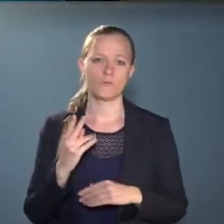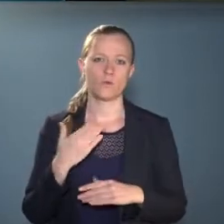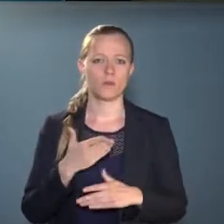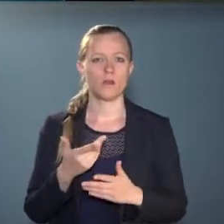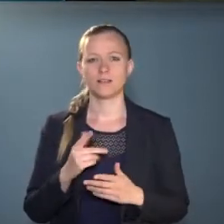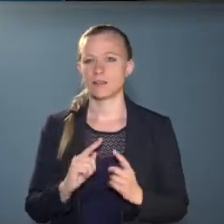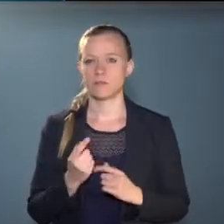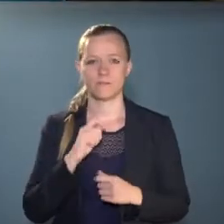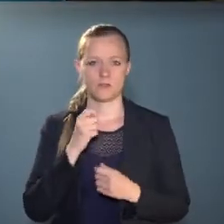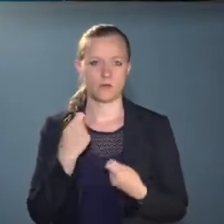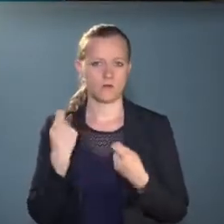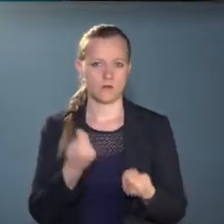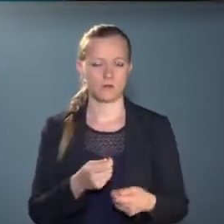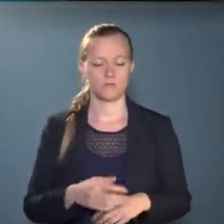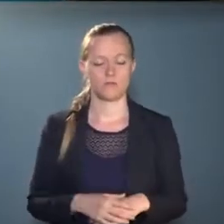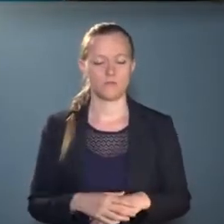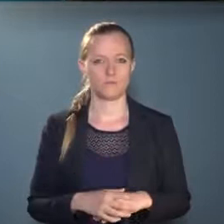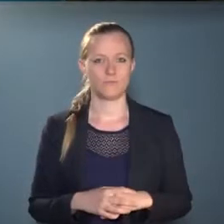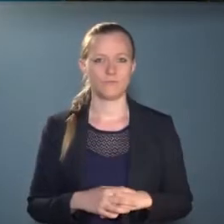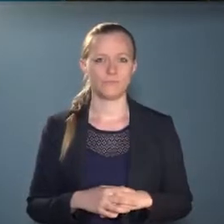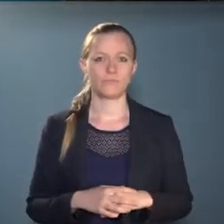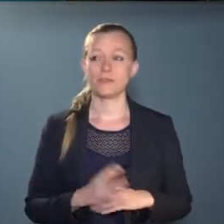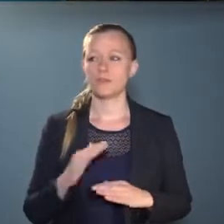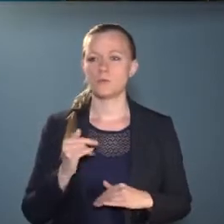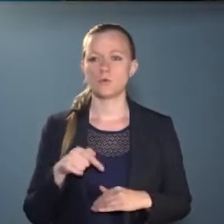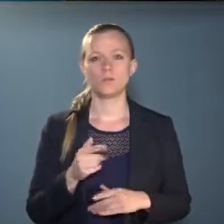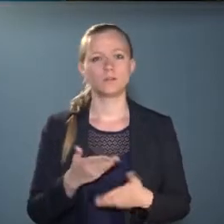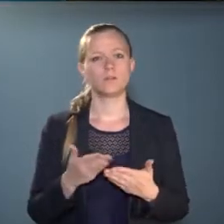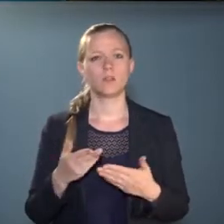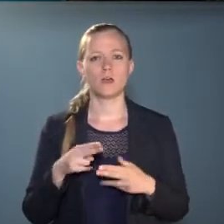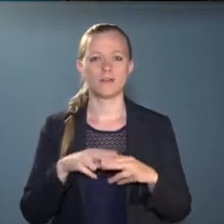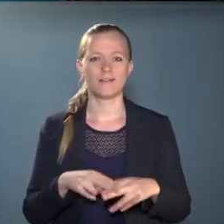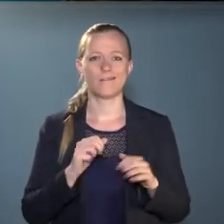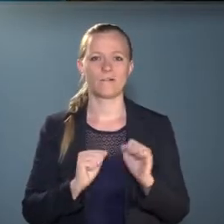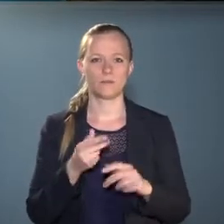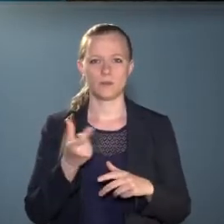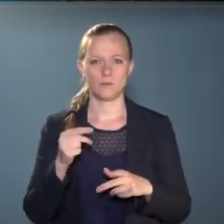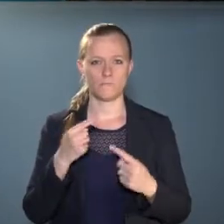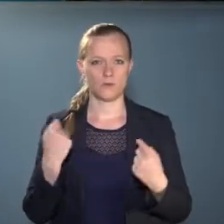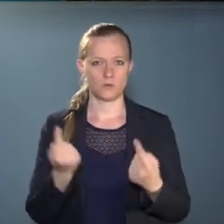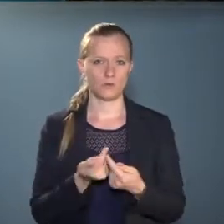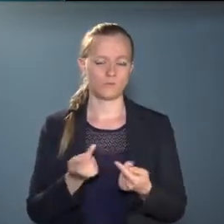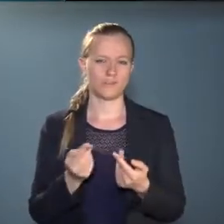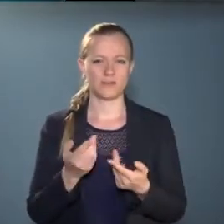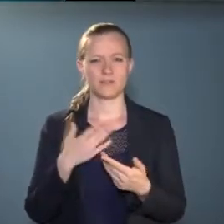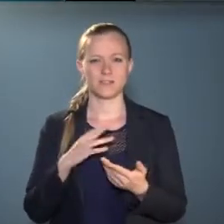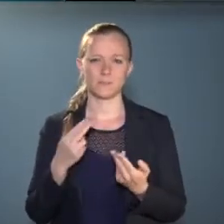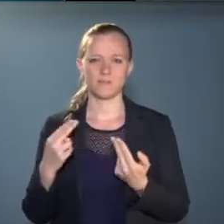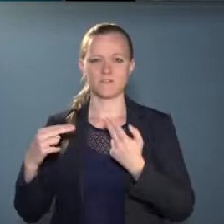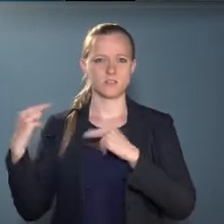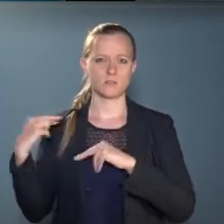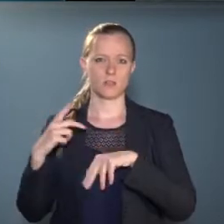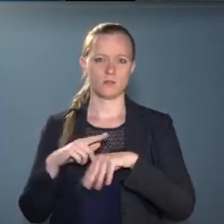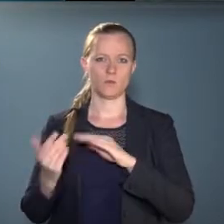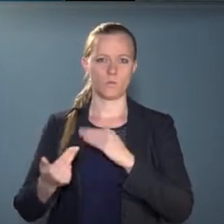adott stábunknak. Tábornok úr, itt Kőbányán a rendvédelmi napon vagyunk, de hadd kanyarodjak egy kicsit vissza az